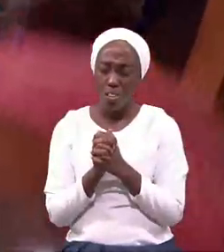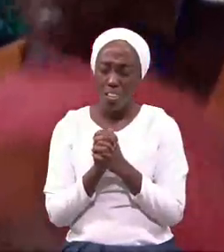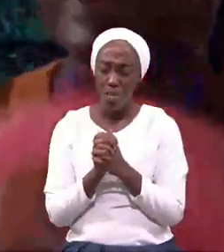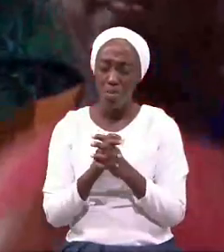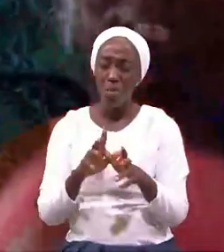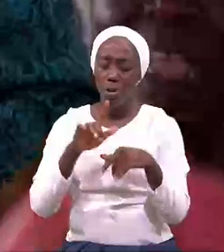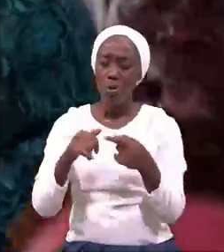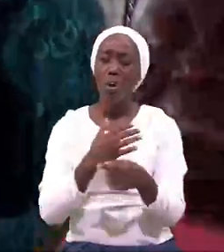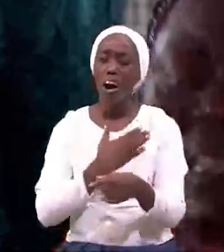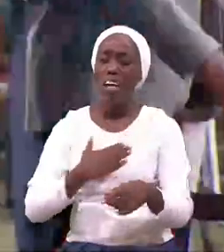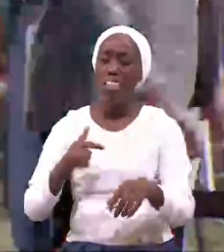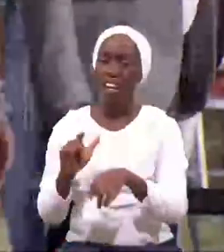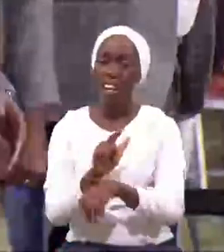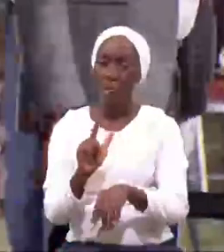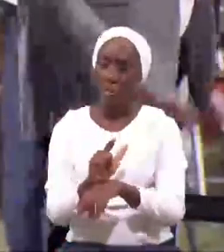Allez travailler.